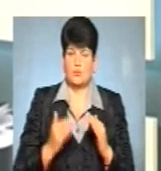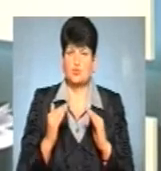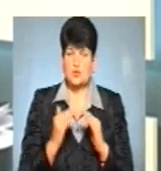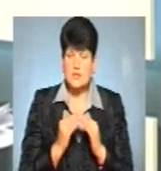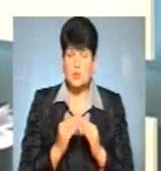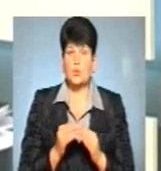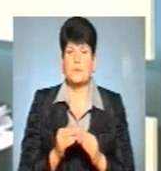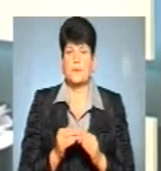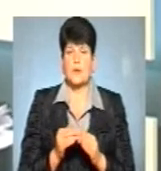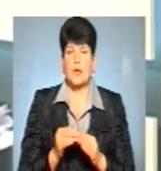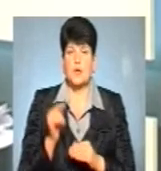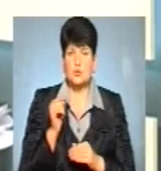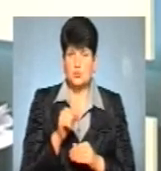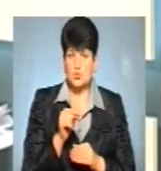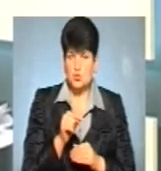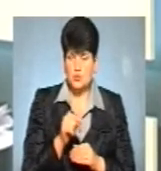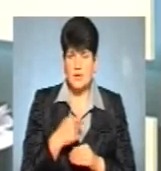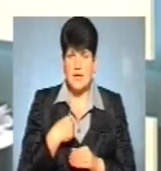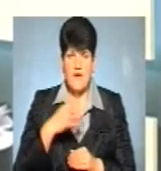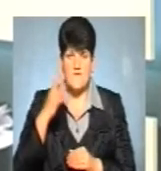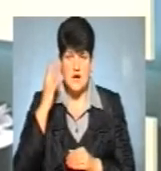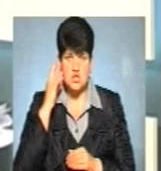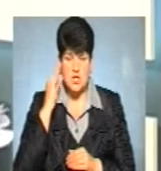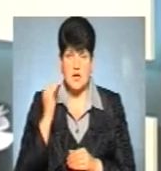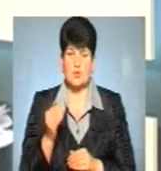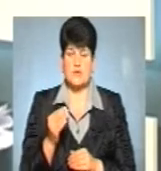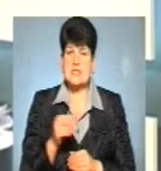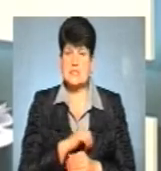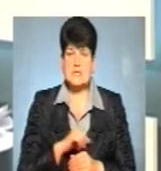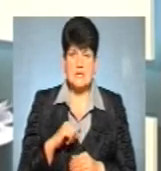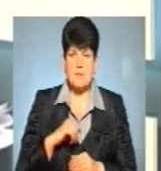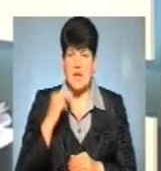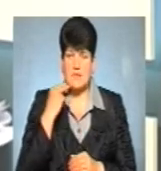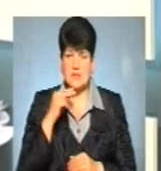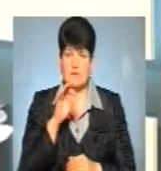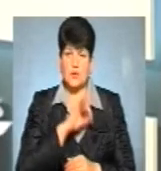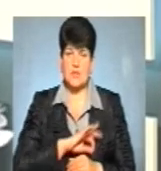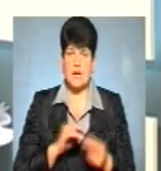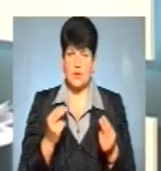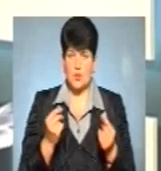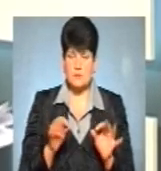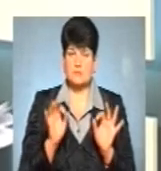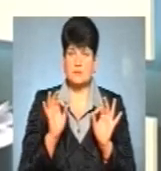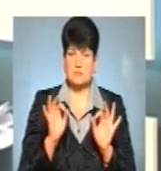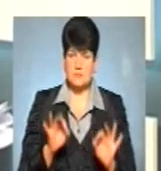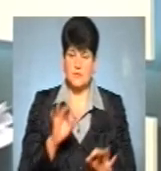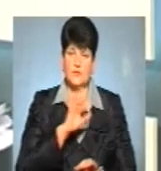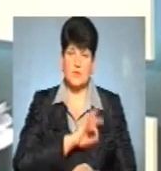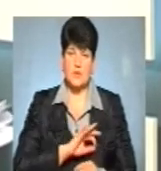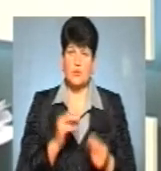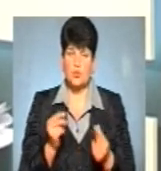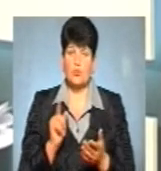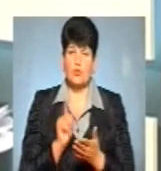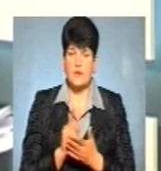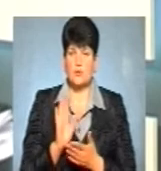Тому тут, я вважаю, саме ефективність використання коштів, раціональність використання коштів повинна